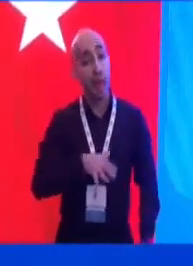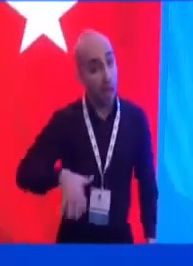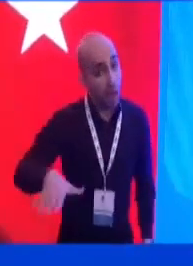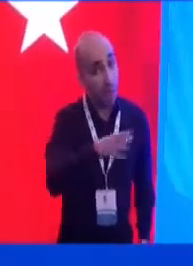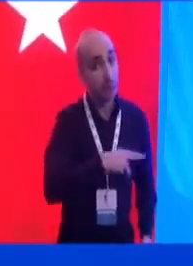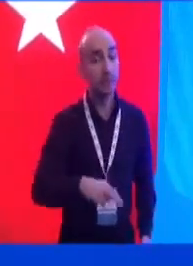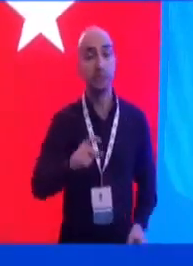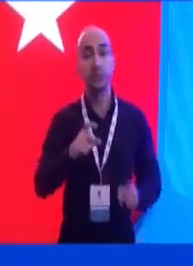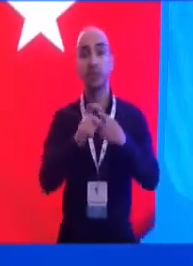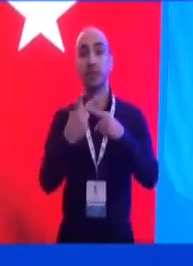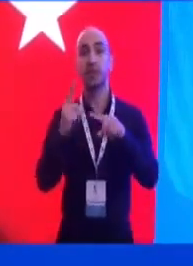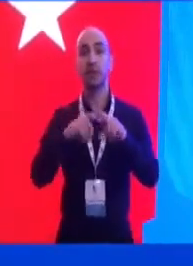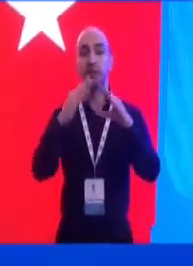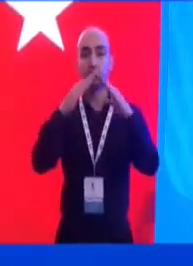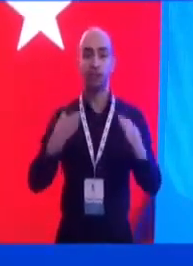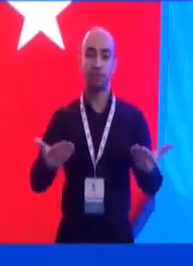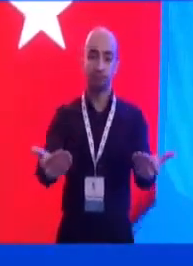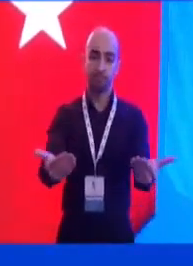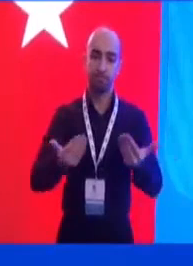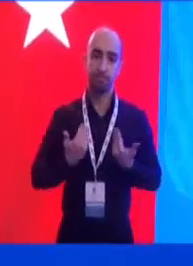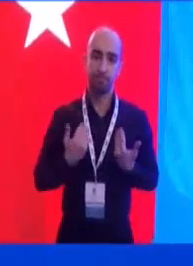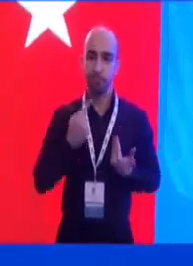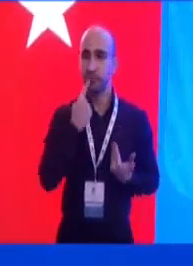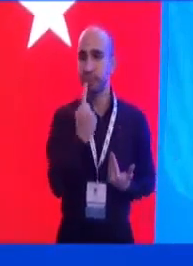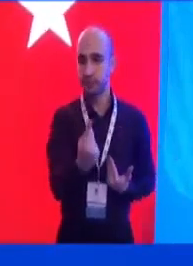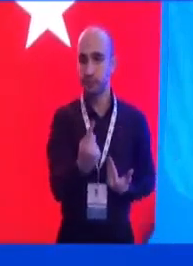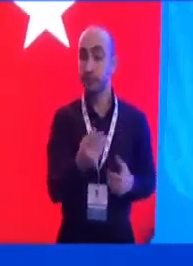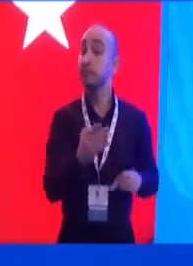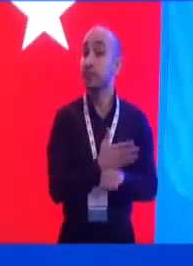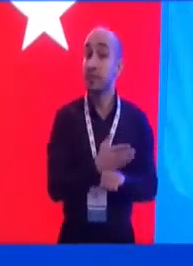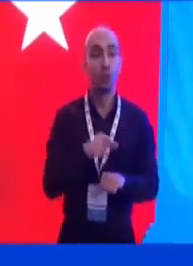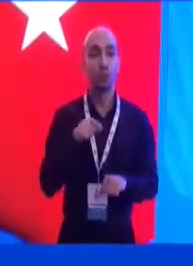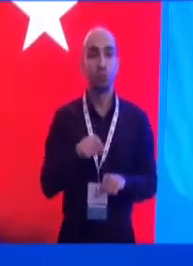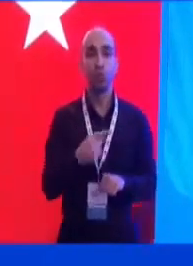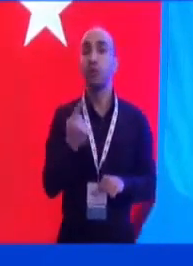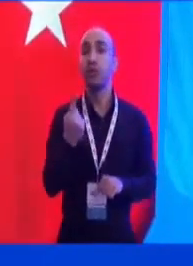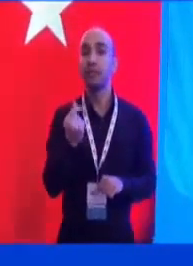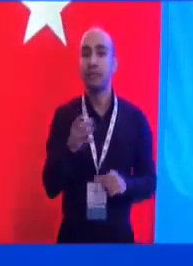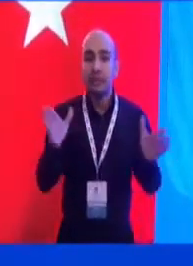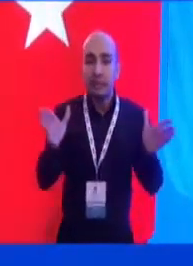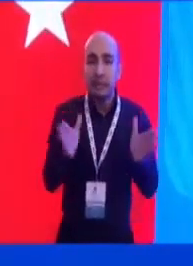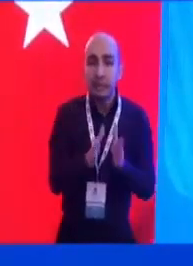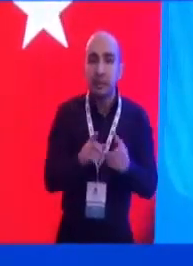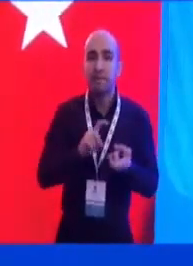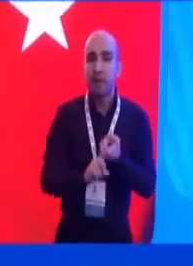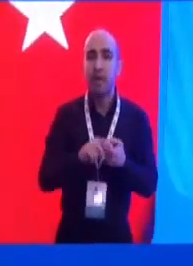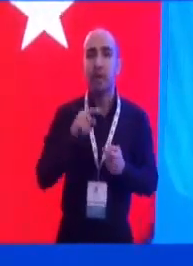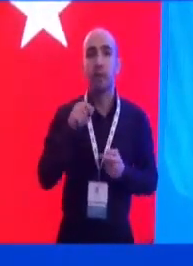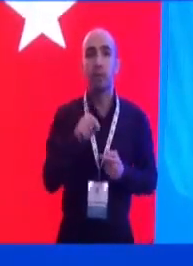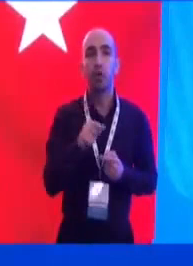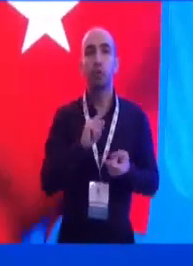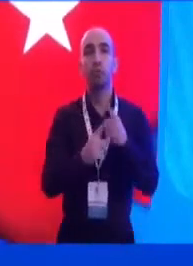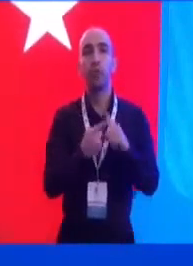Partisi'nin çatısı altına davet ediyorum. Çünkü biz bu ekonomik darboğazdan ve bu politik